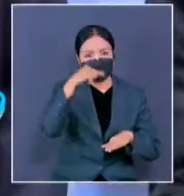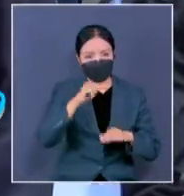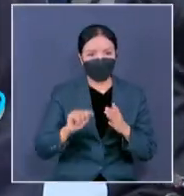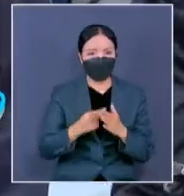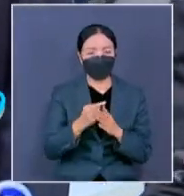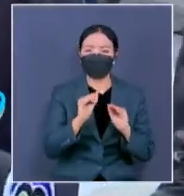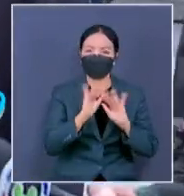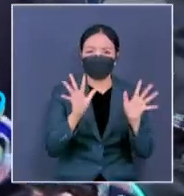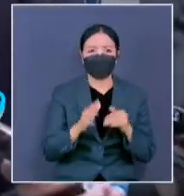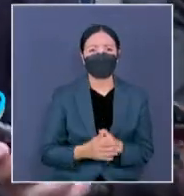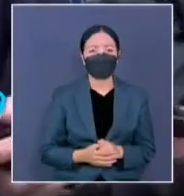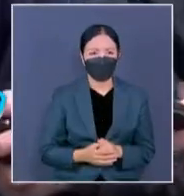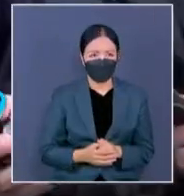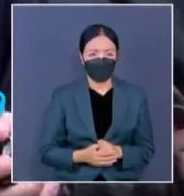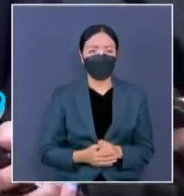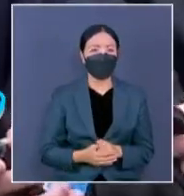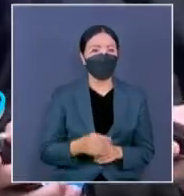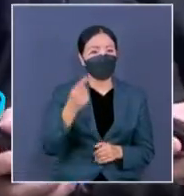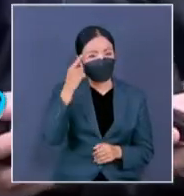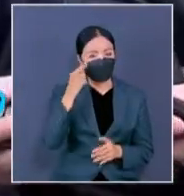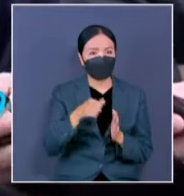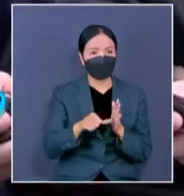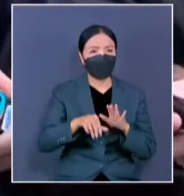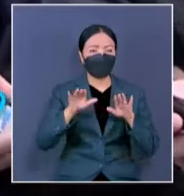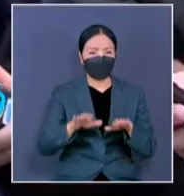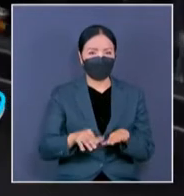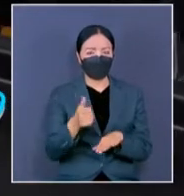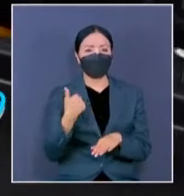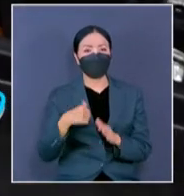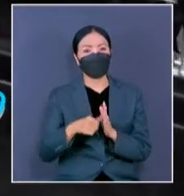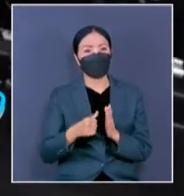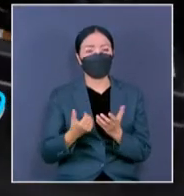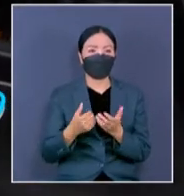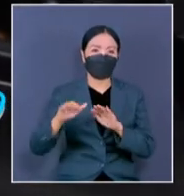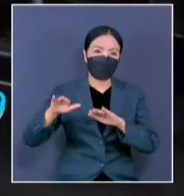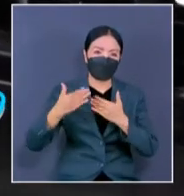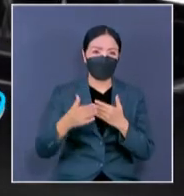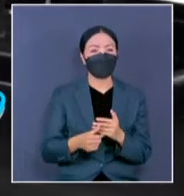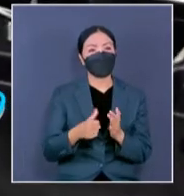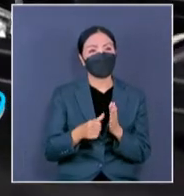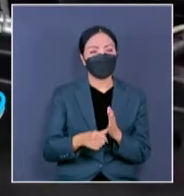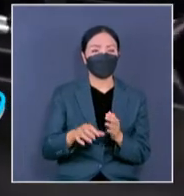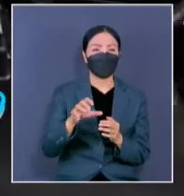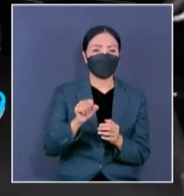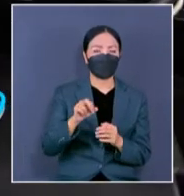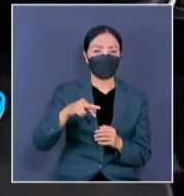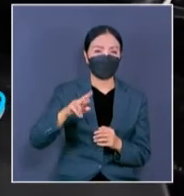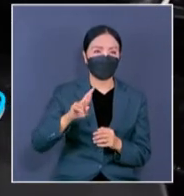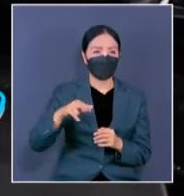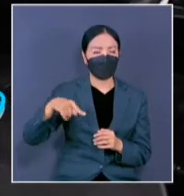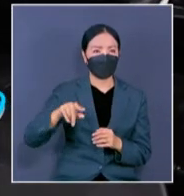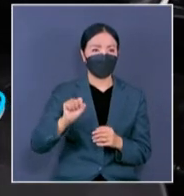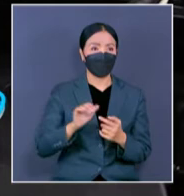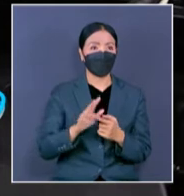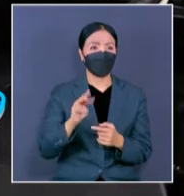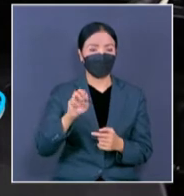ริ่มมีความชัดเจนแล้วคาดว่าจะลดภาษีเป็นแพ็คเกจทั้งภาษีนำเข้าภาษีสรรพสามิตการให้เงินอุดหนุนเ